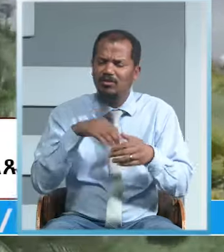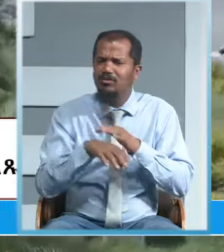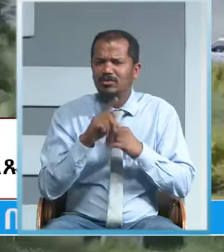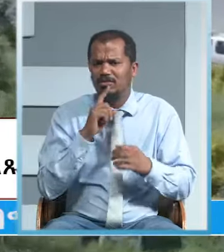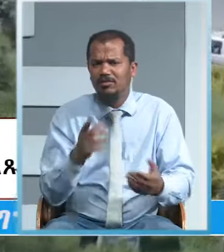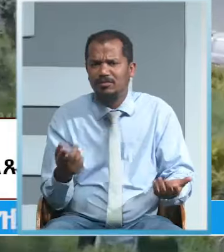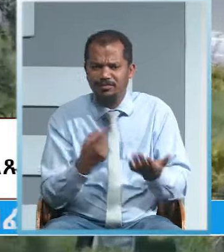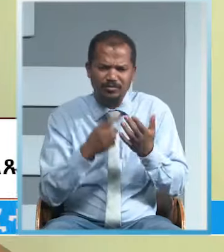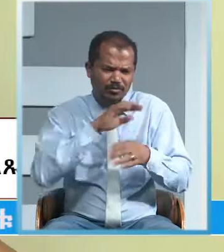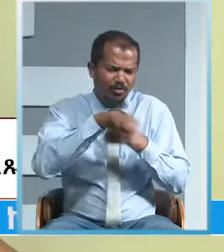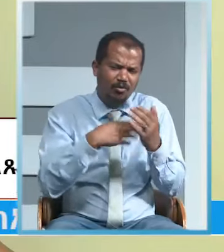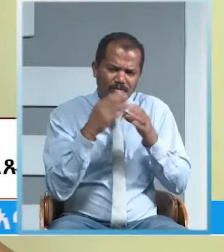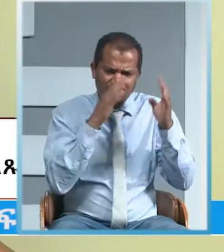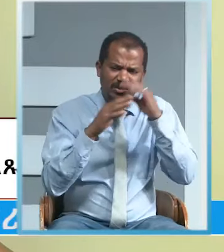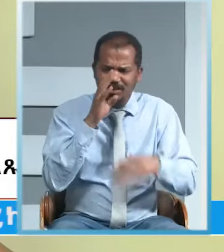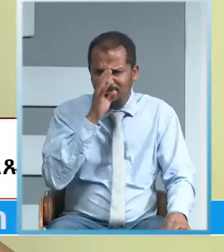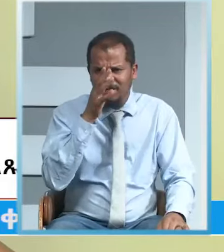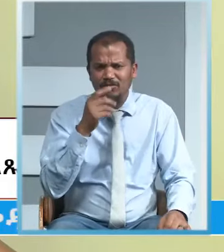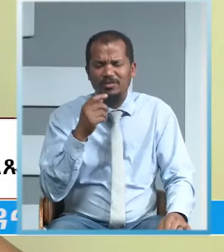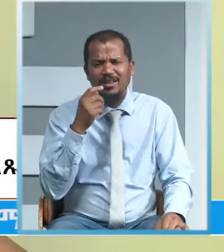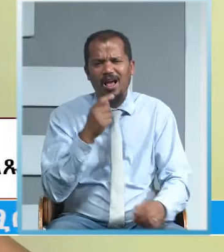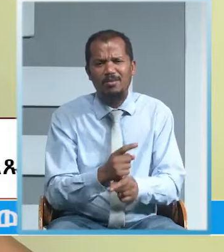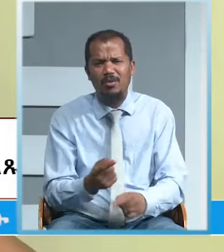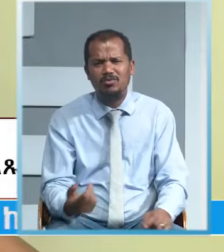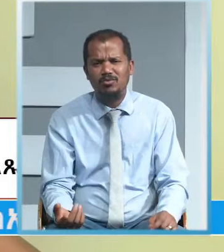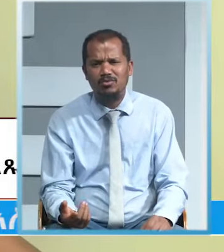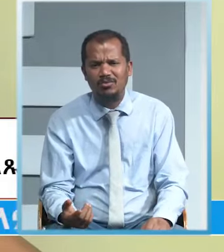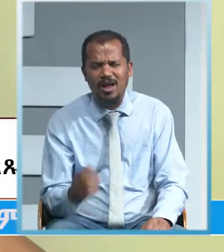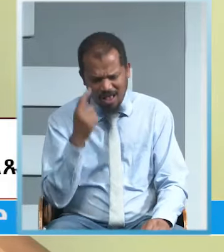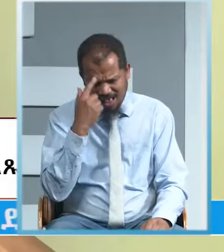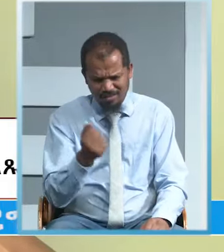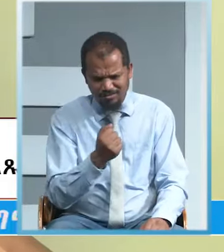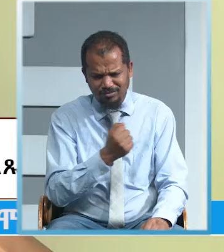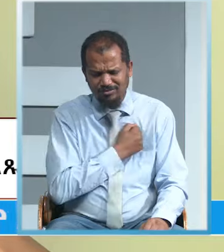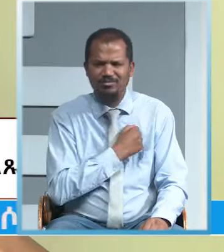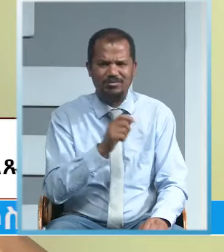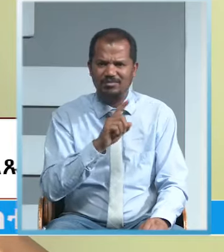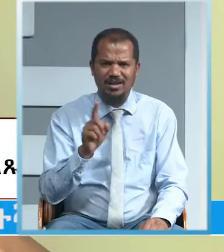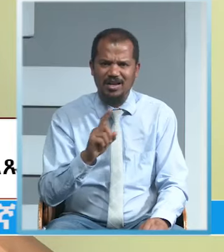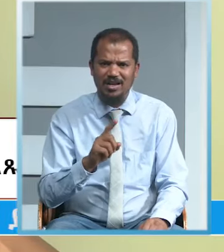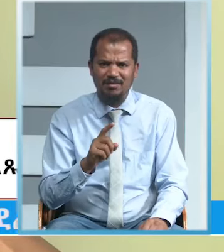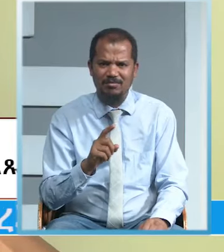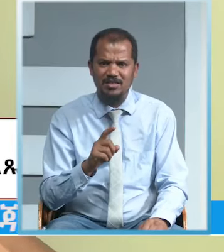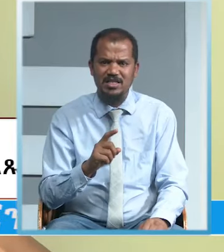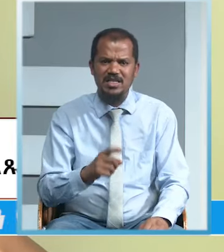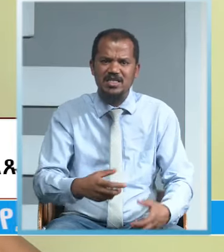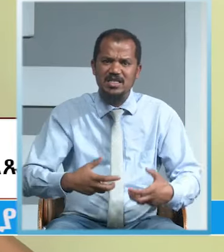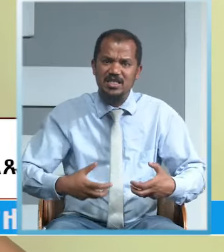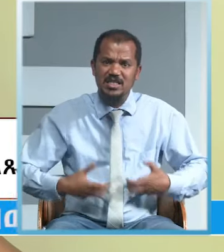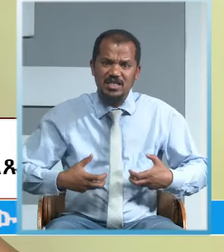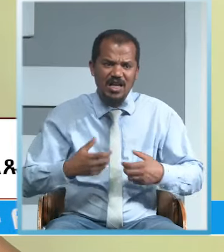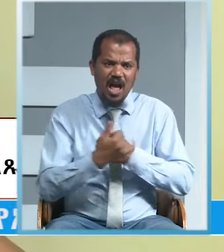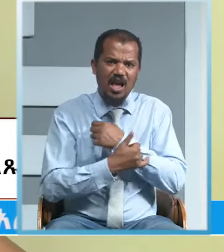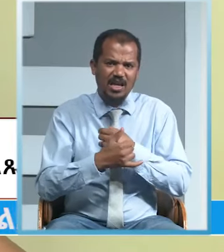ይህ ሁሉ ችግር የሚፈጥሩበት አግባቡ አሳማኝ አይደለም። በእልህ ደግሞ አገር